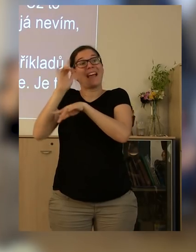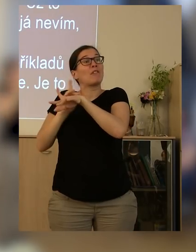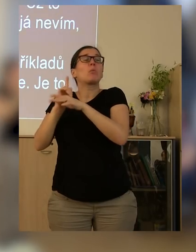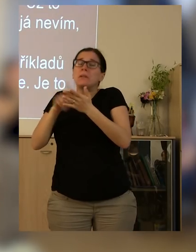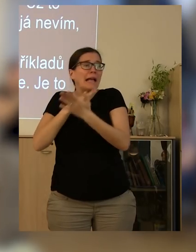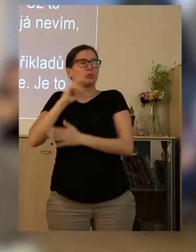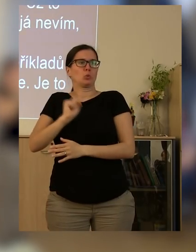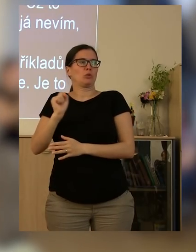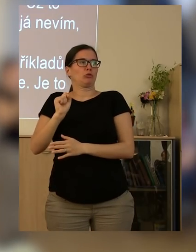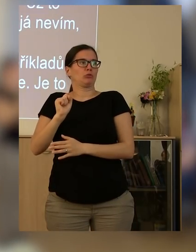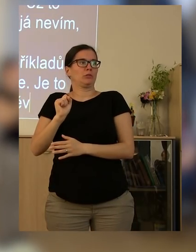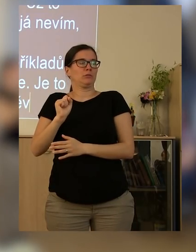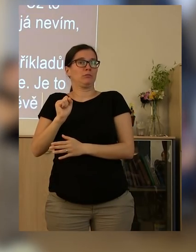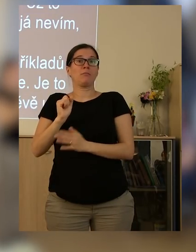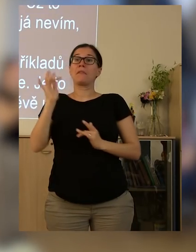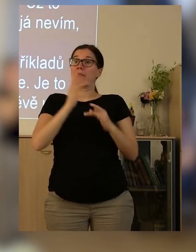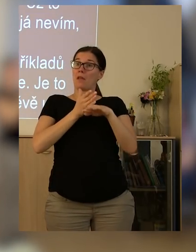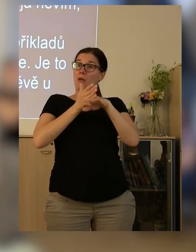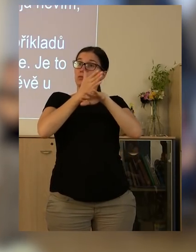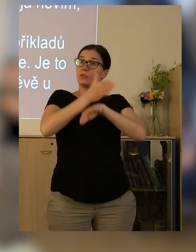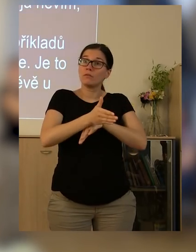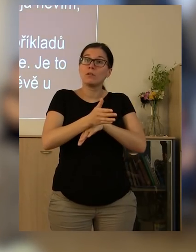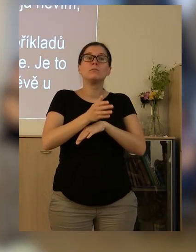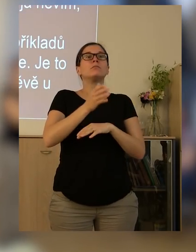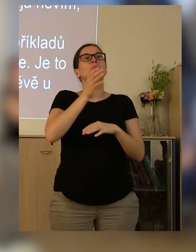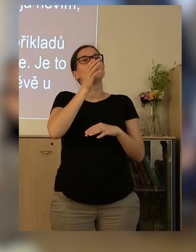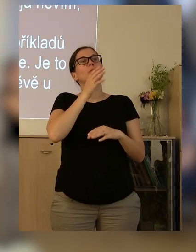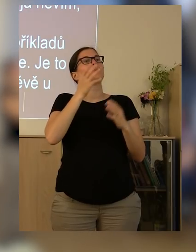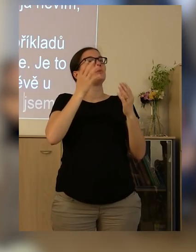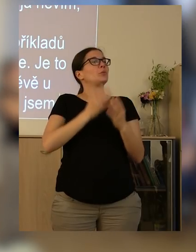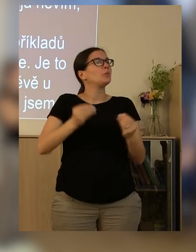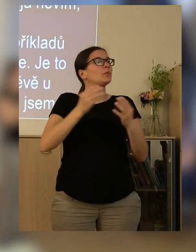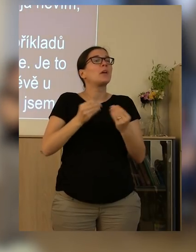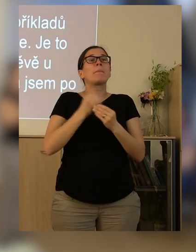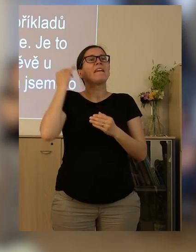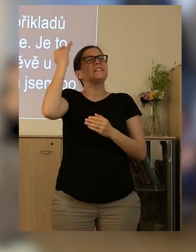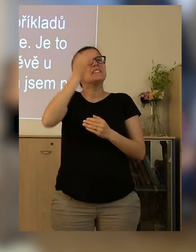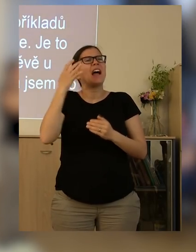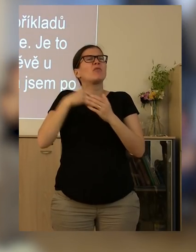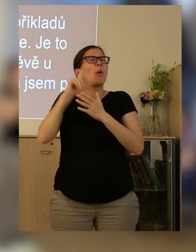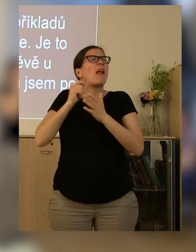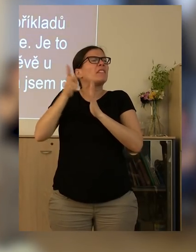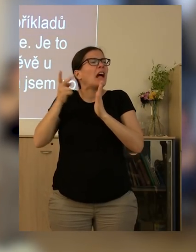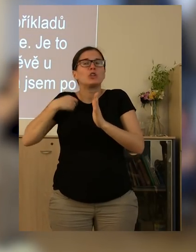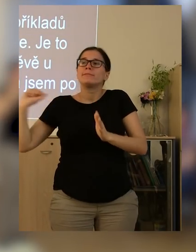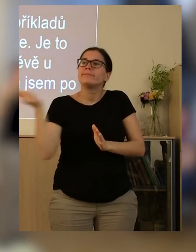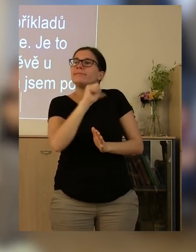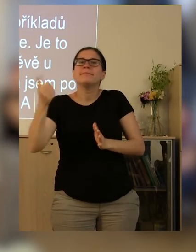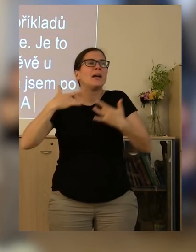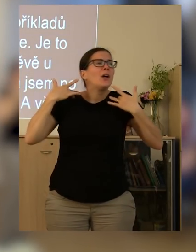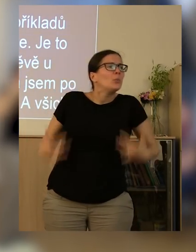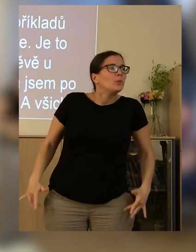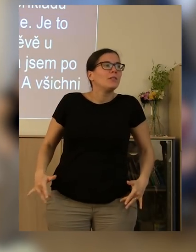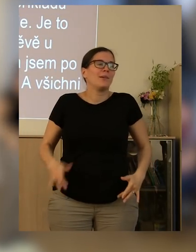Na návštěvě u oběda řeknu, běhala jsem po hlavním nádraží nahá. A všichni řeknou, ha,